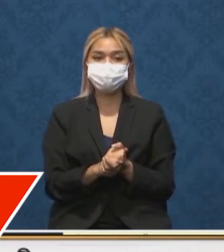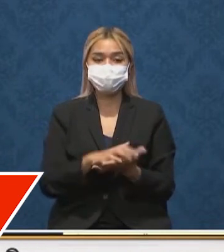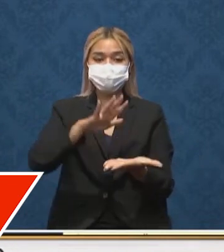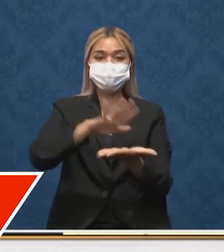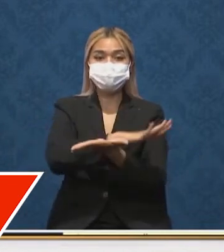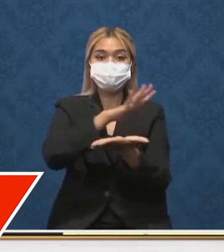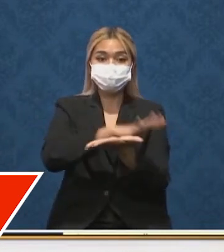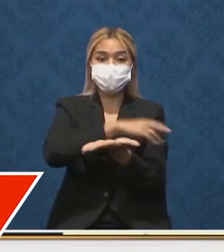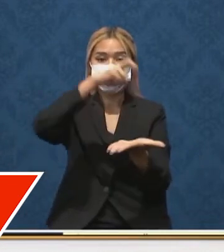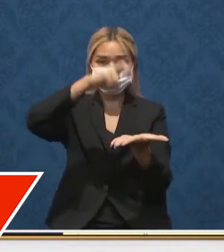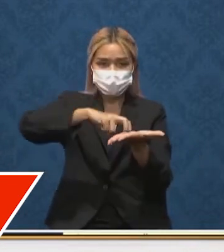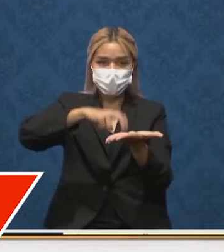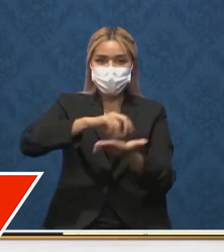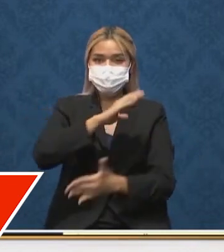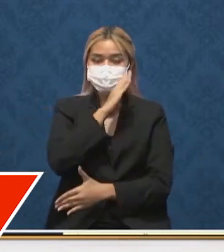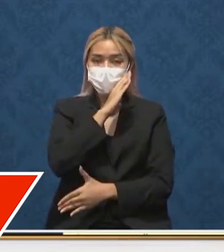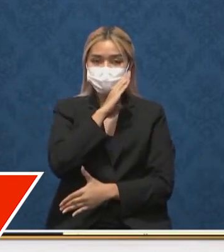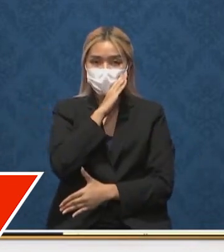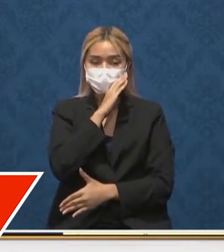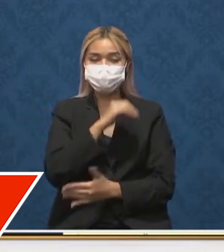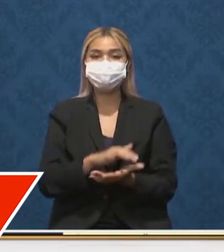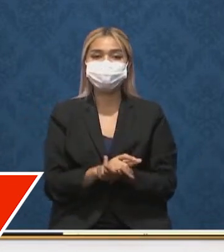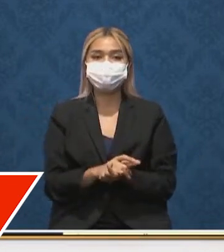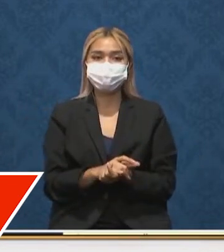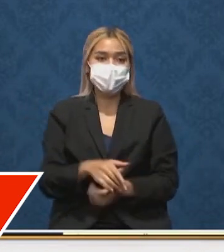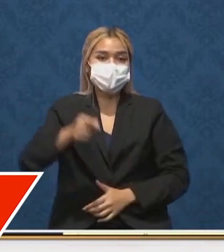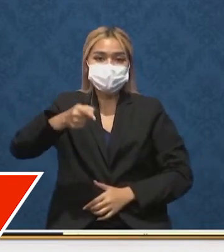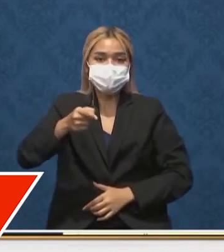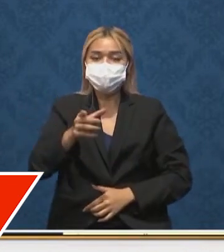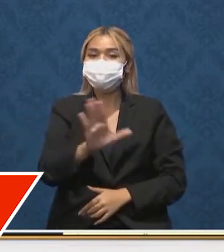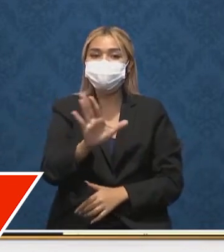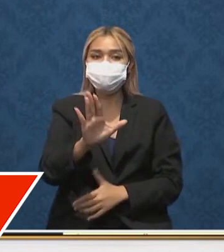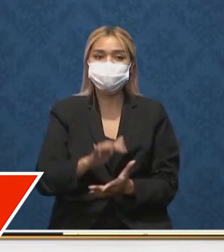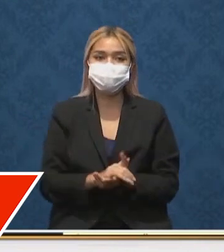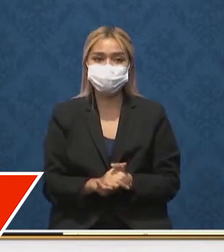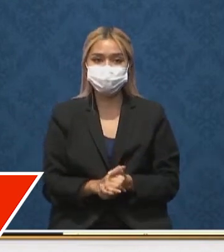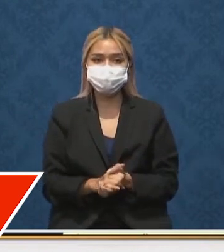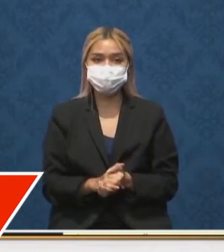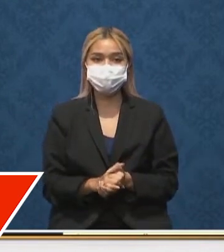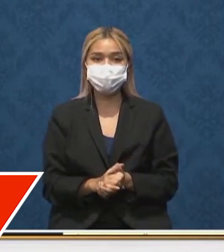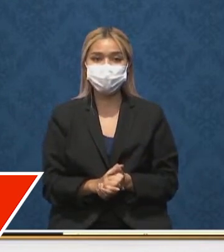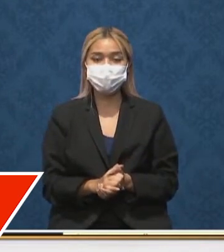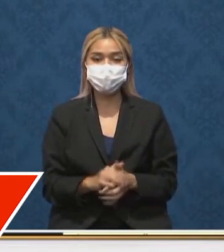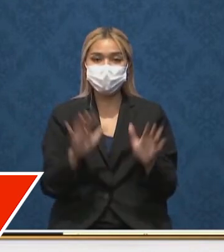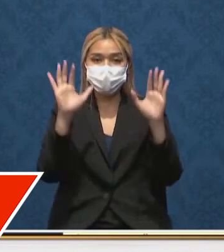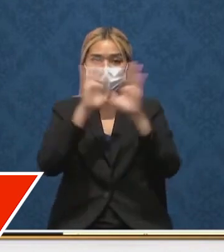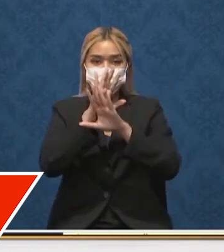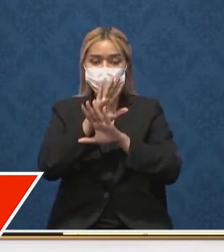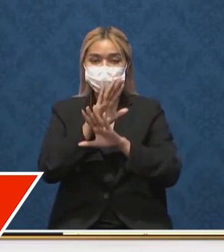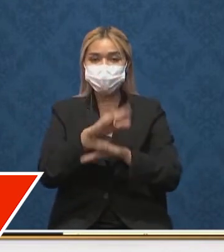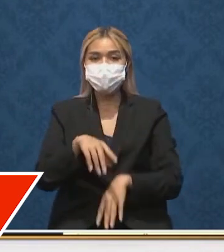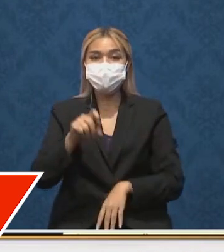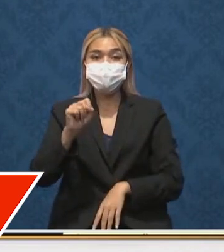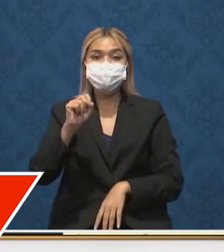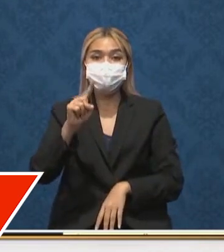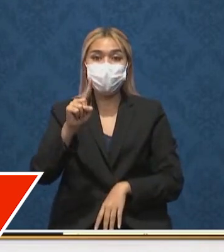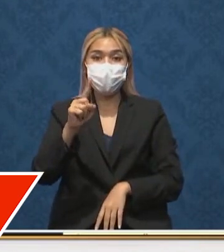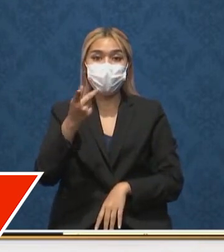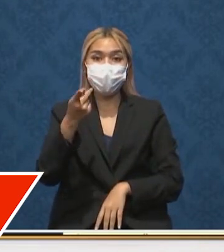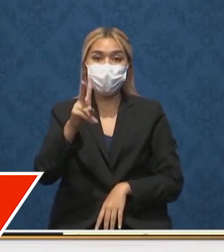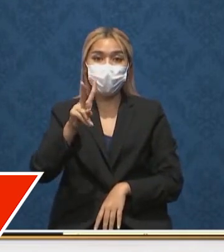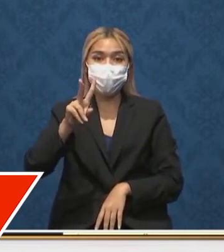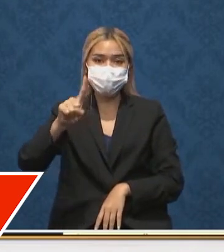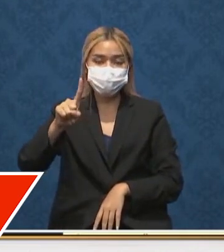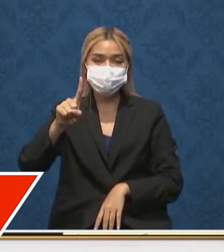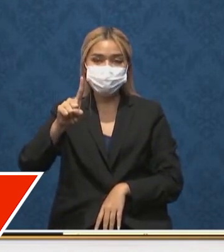1ปลอมภาษาคนทำที่ดินเเรียกว่าสค 1บินไม่ทราบว่าบินมา